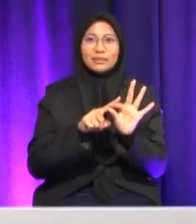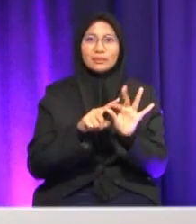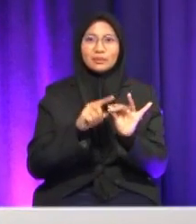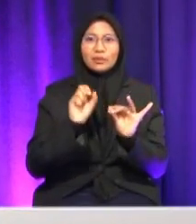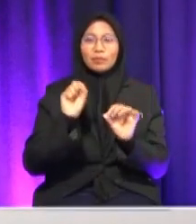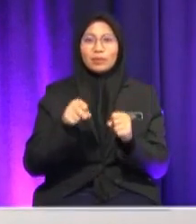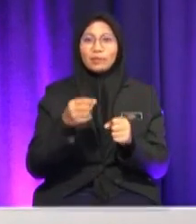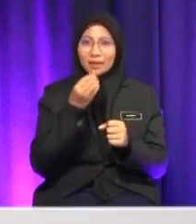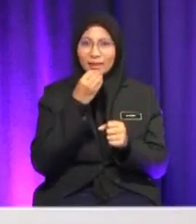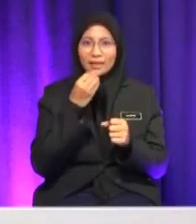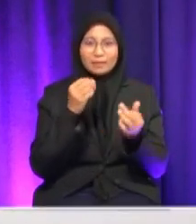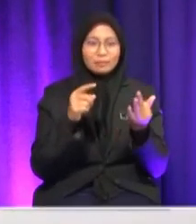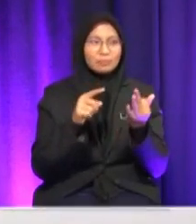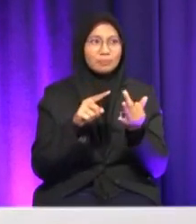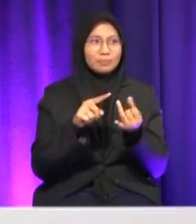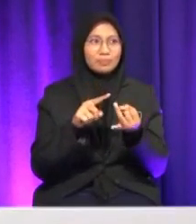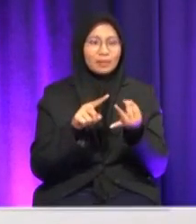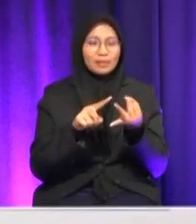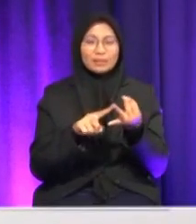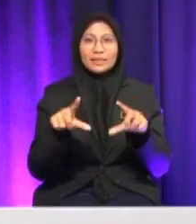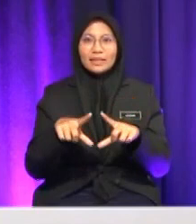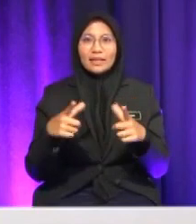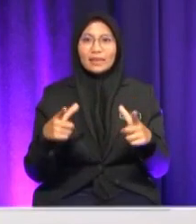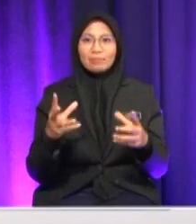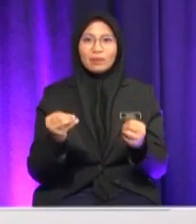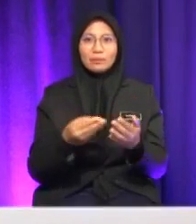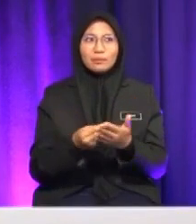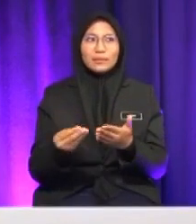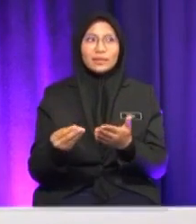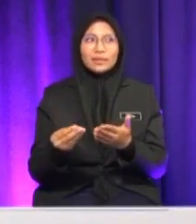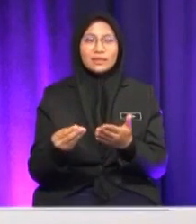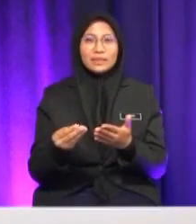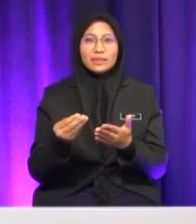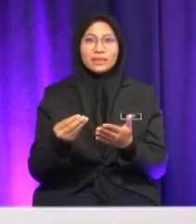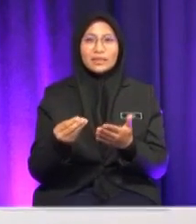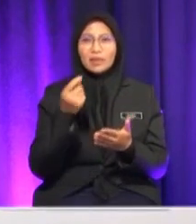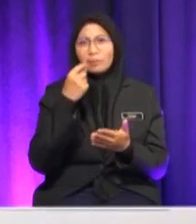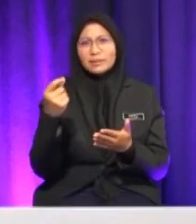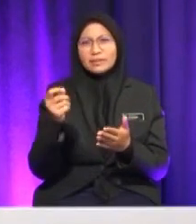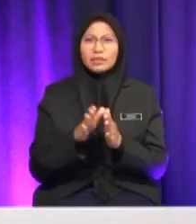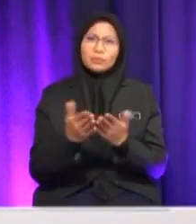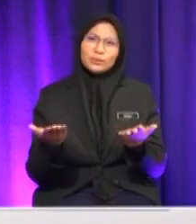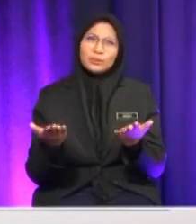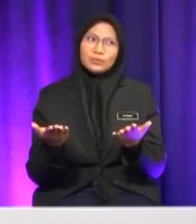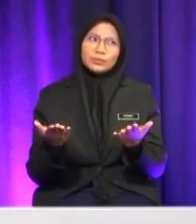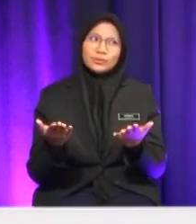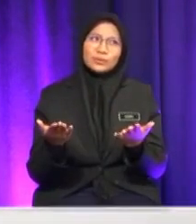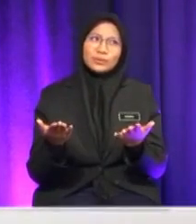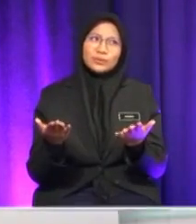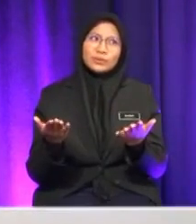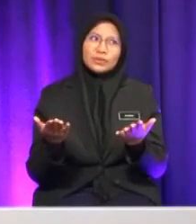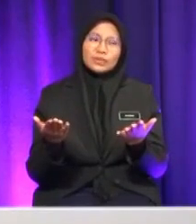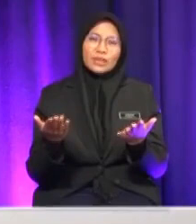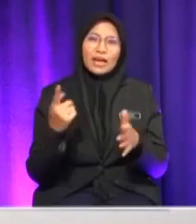apa-apa perbelanjaan seperti nak beli buku ataupun stationery, saya akan gunakan. Kalau tak, saya akan letak dalam